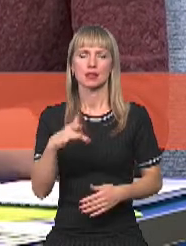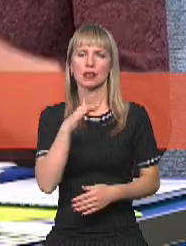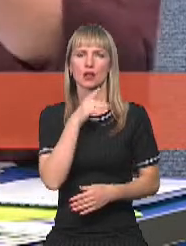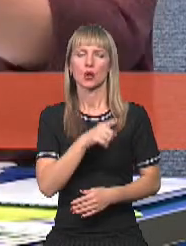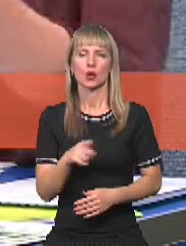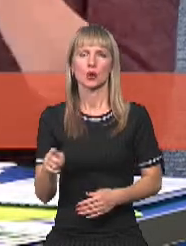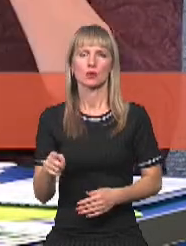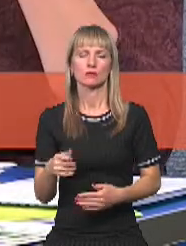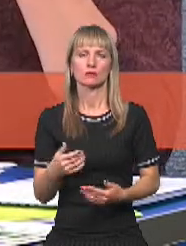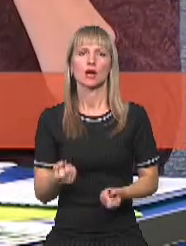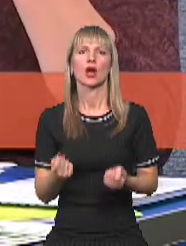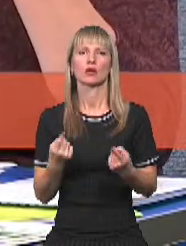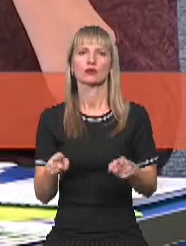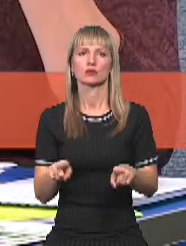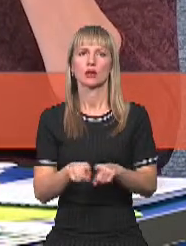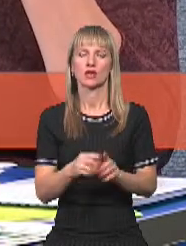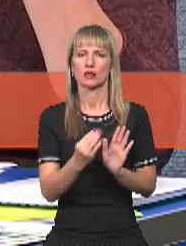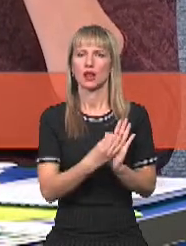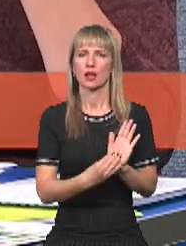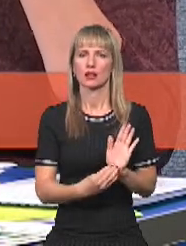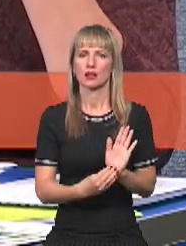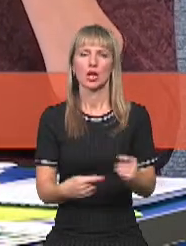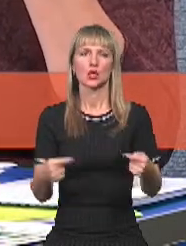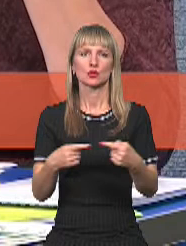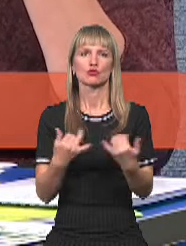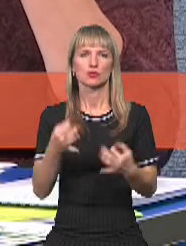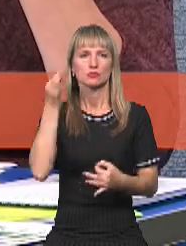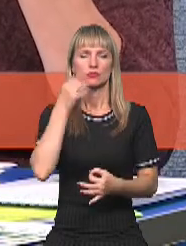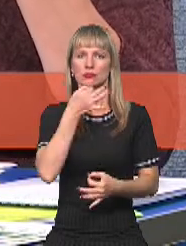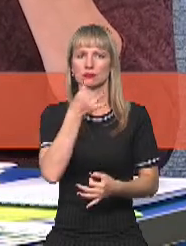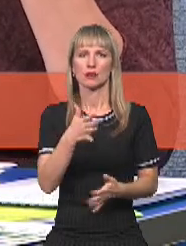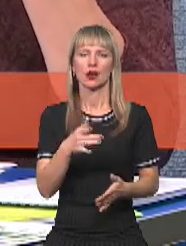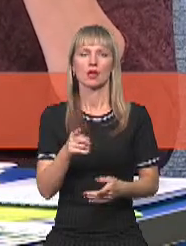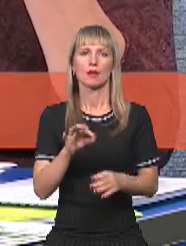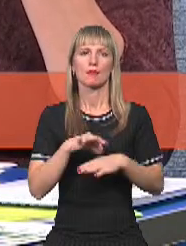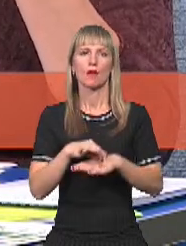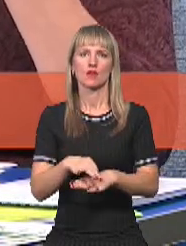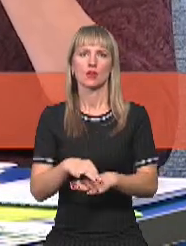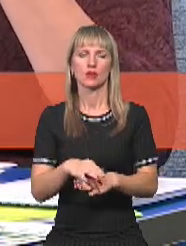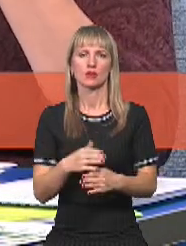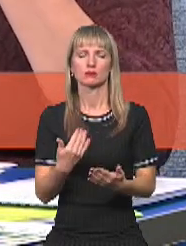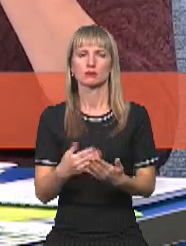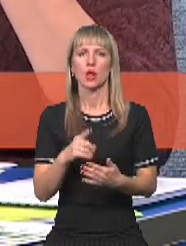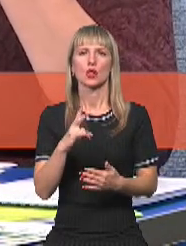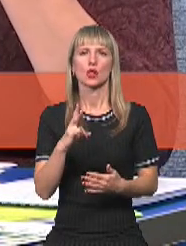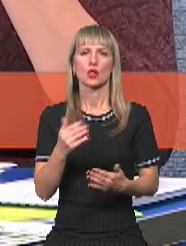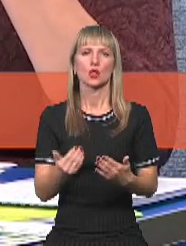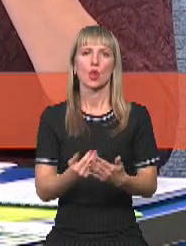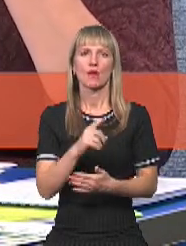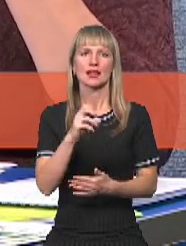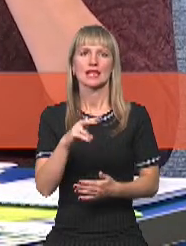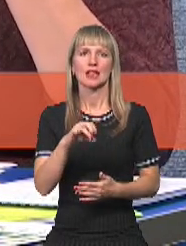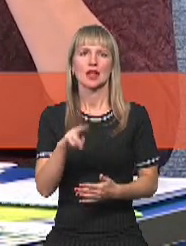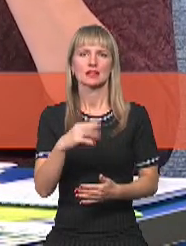Да, це примерно. Звідки такі дані? Я точно зараз не смогу вспомнити. Це проводили, по-моєму, новозеландська організація какая-то